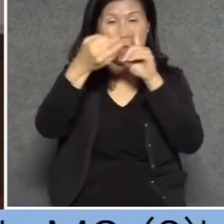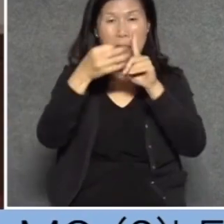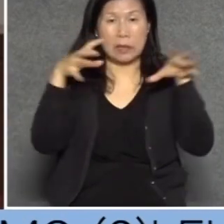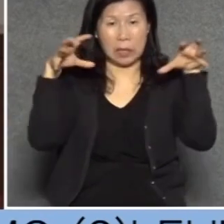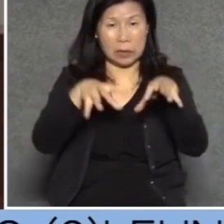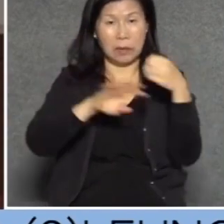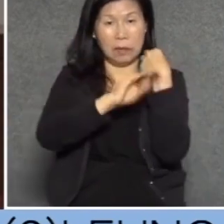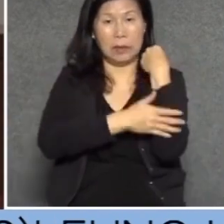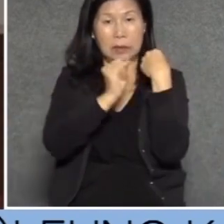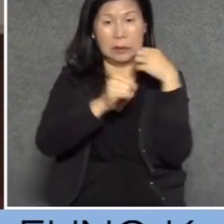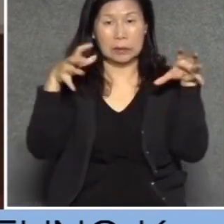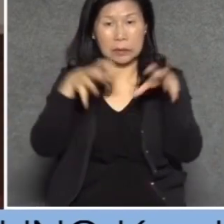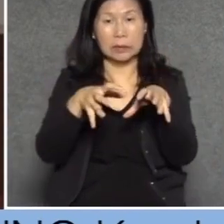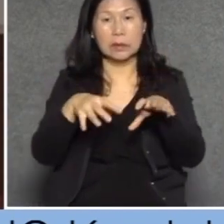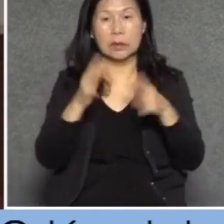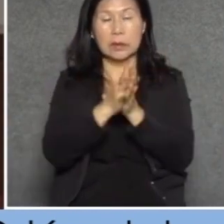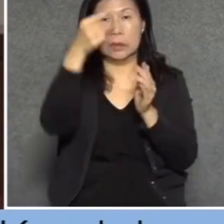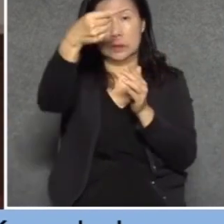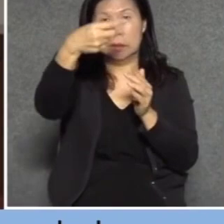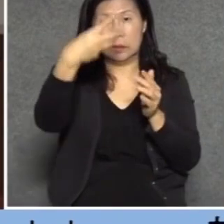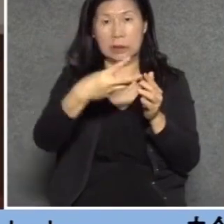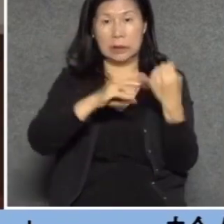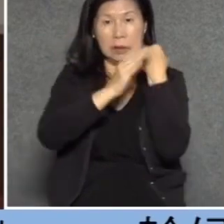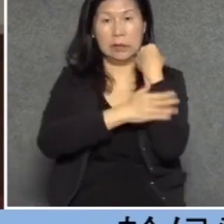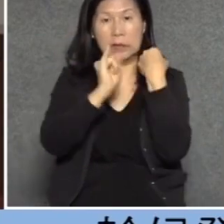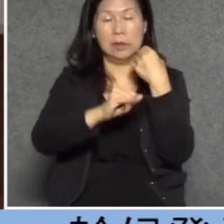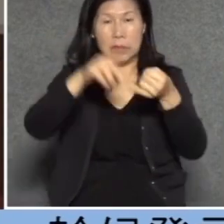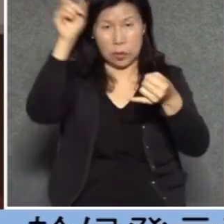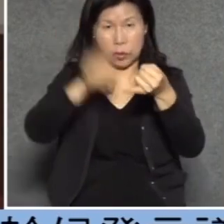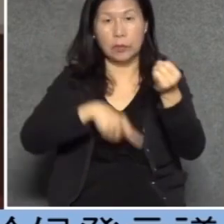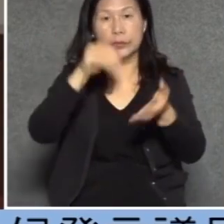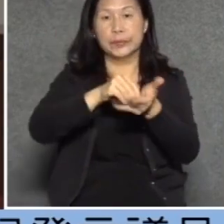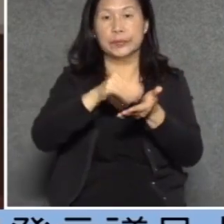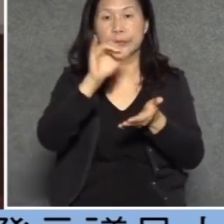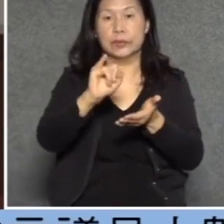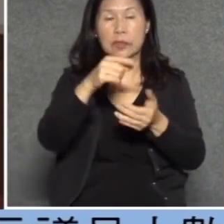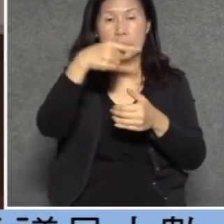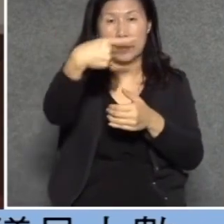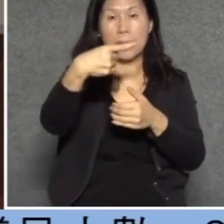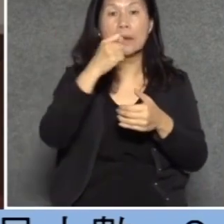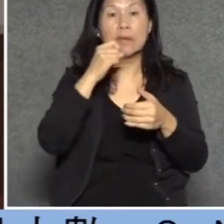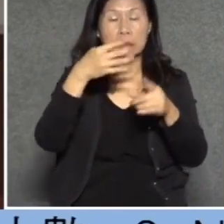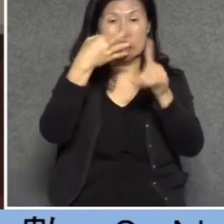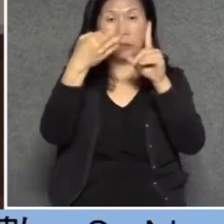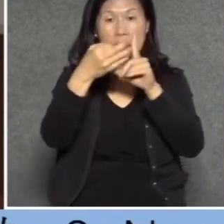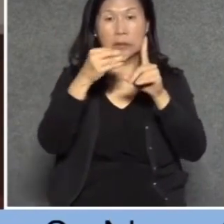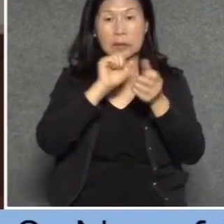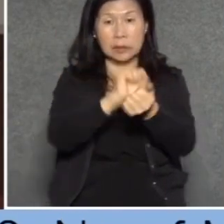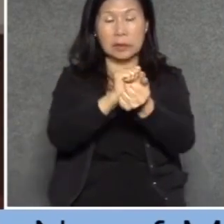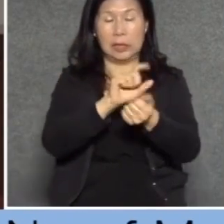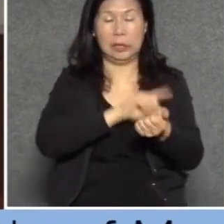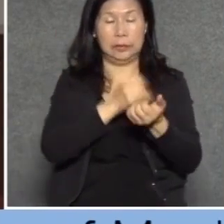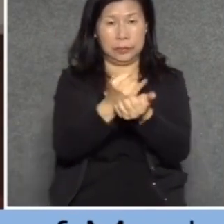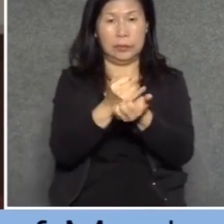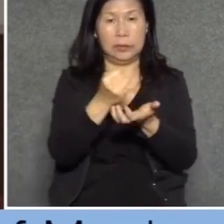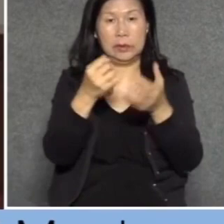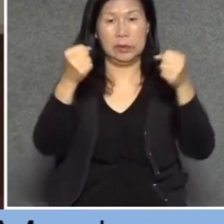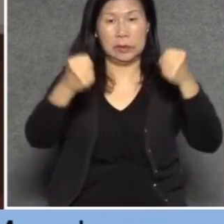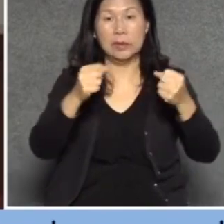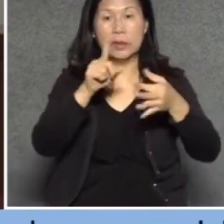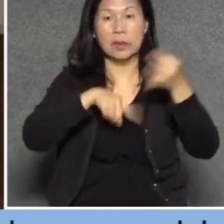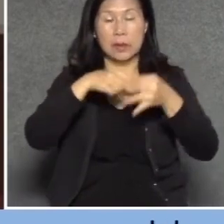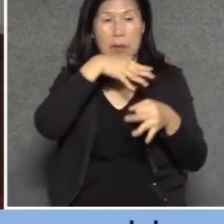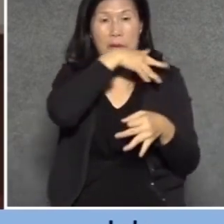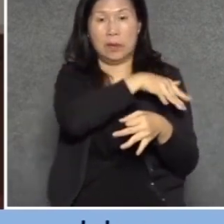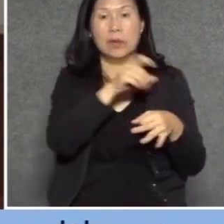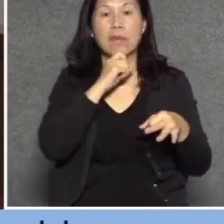嘛？總共三條罪都罪名成立嘅，係咪？第一條罪非法集結，仲要判過坐監，搞到阿蔣麗雲要啟